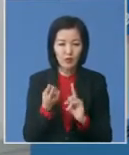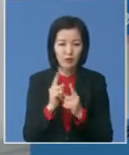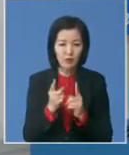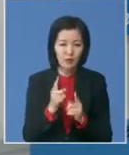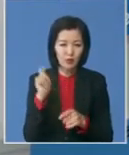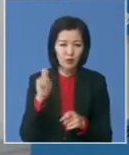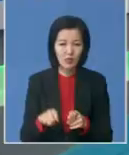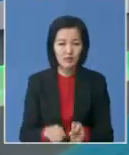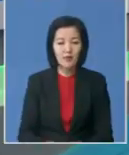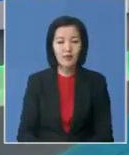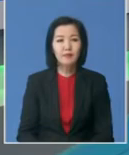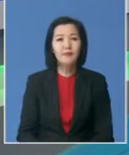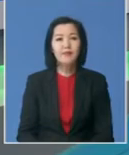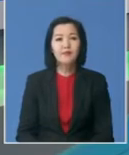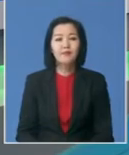келіп отырмыз.